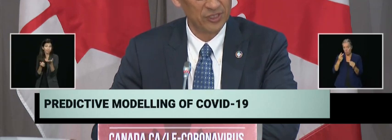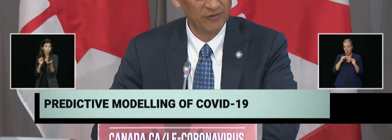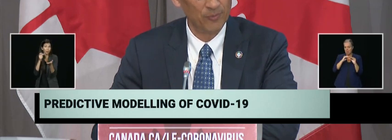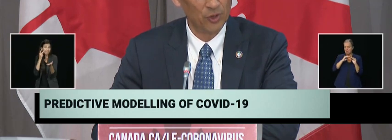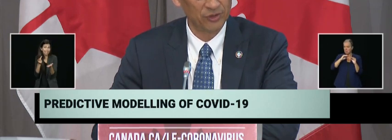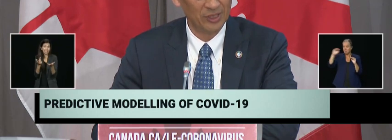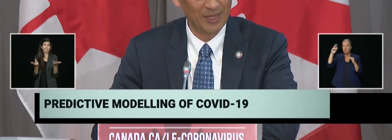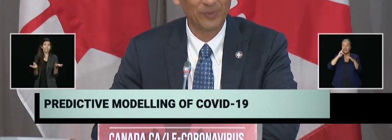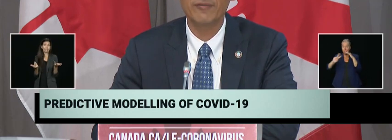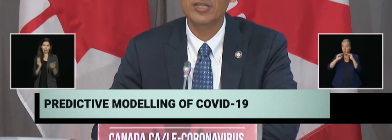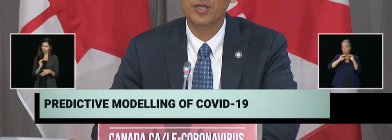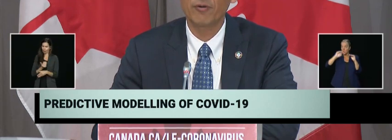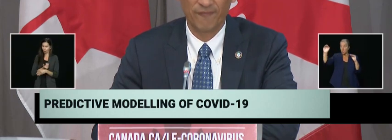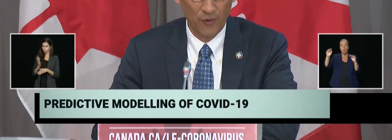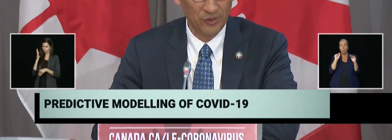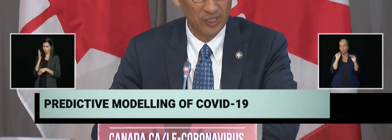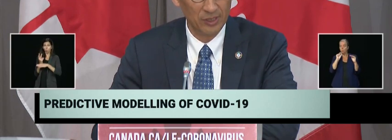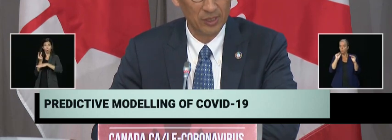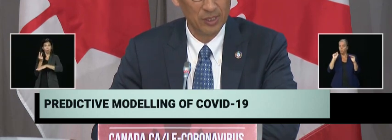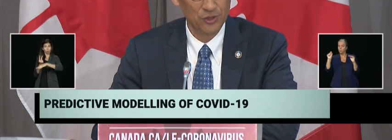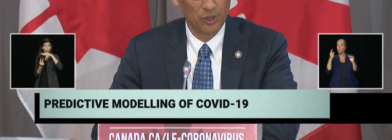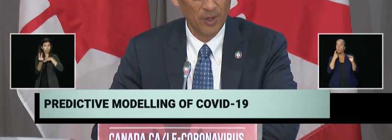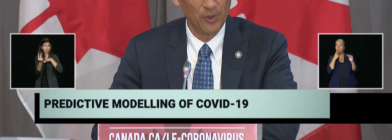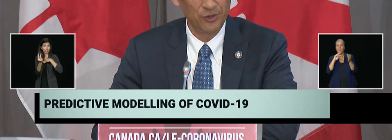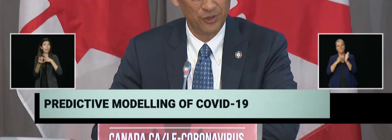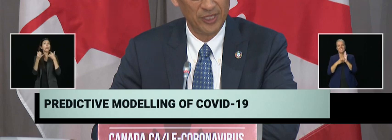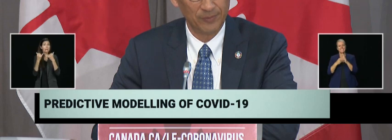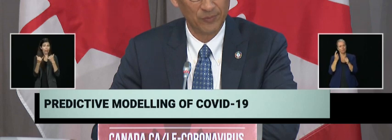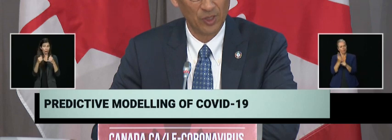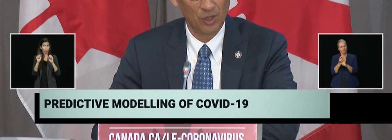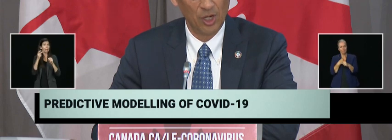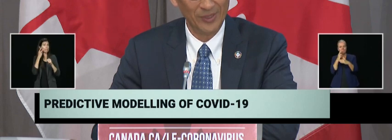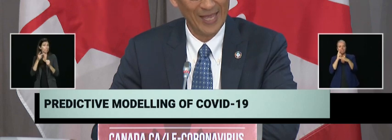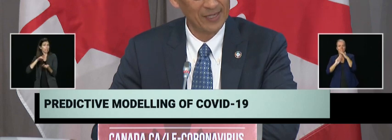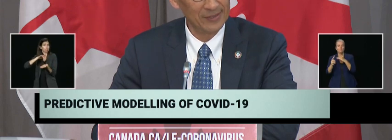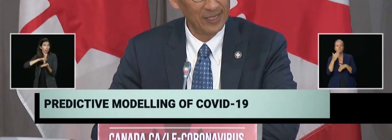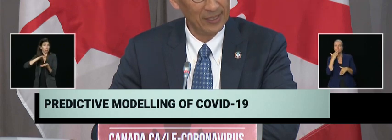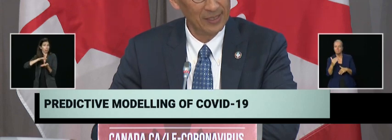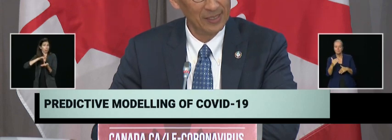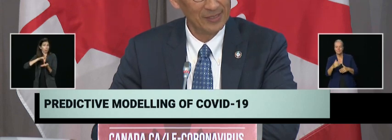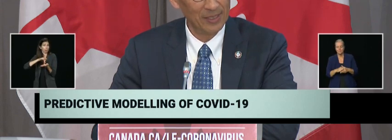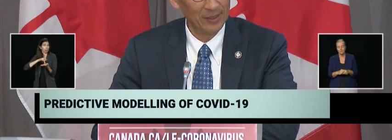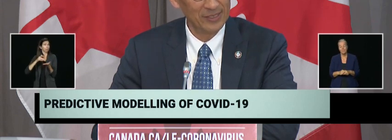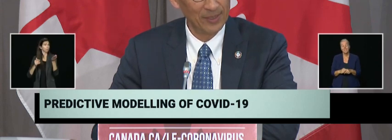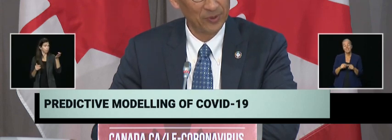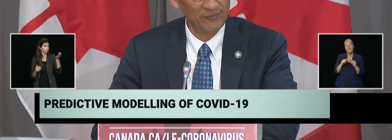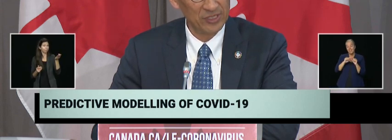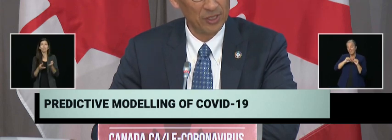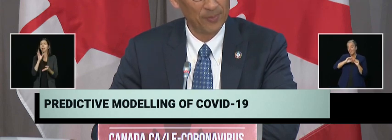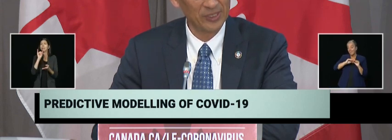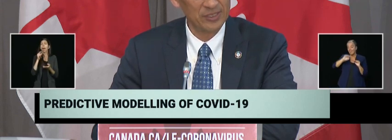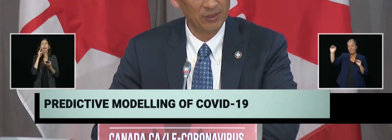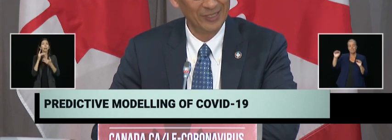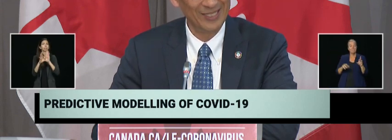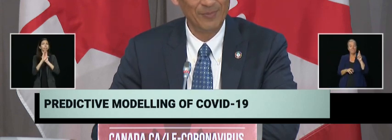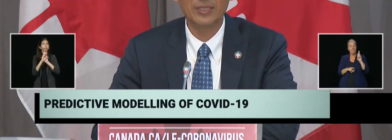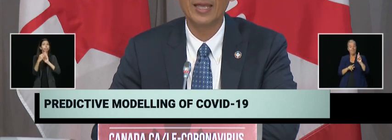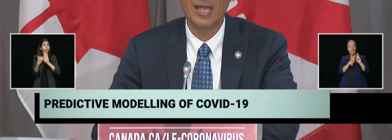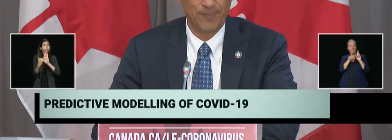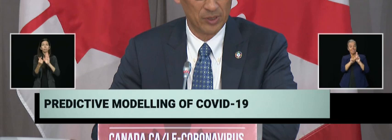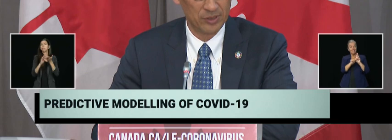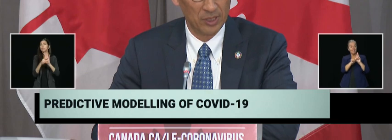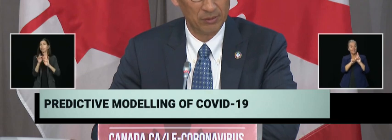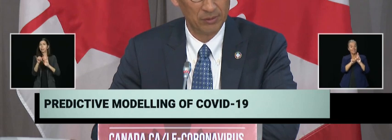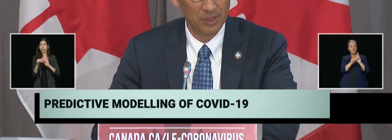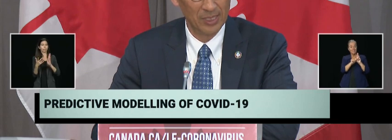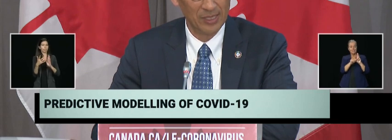diapositive montre la prévision fondée sur un moment donné. Comme le RT, ces prévisions présentent des limites